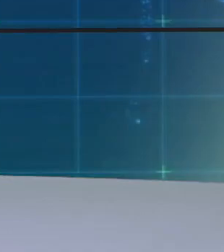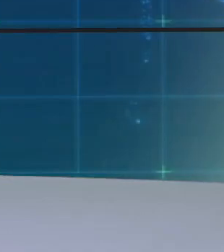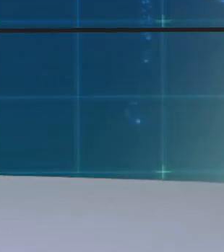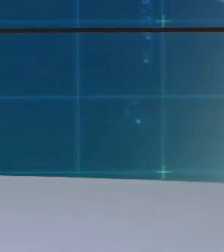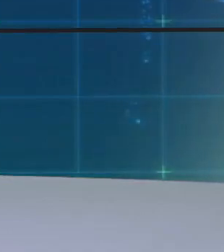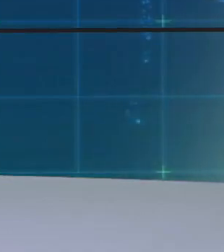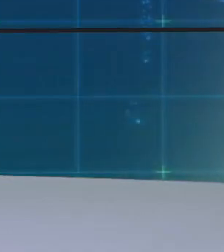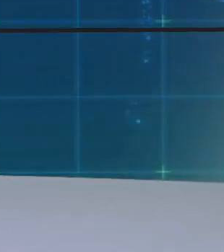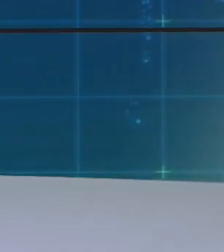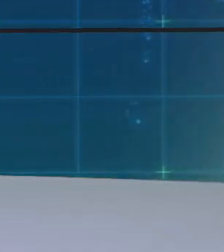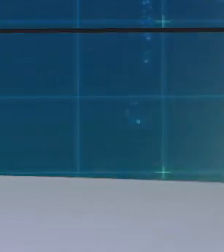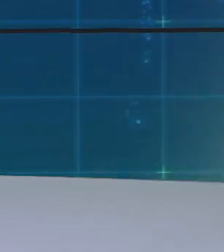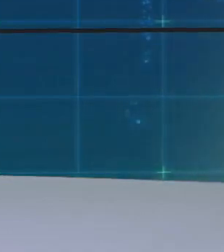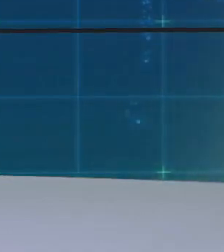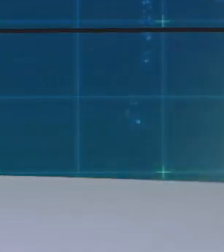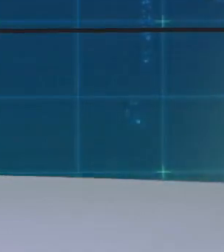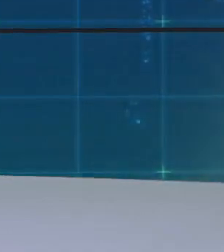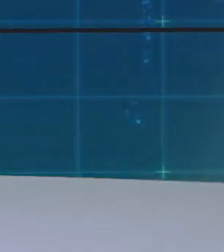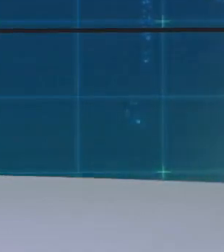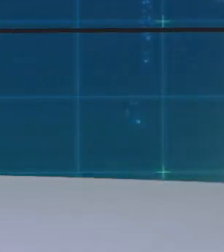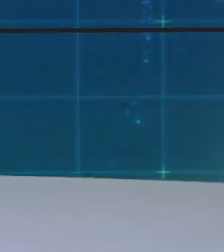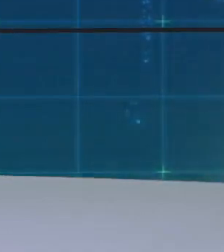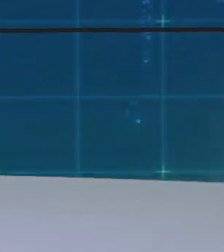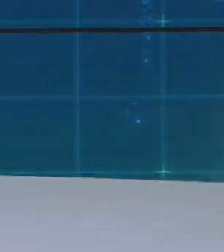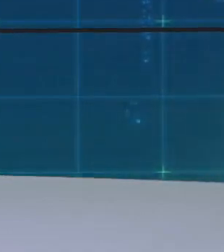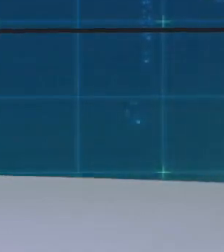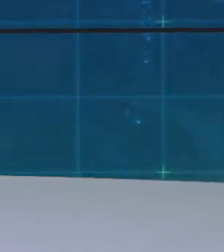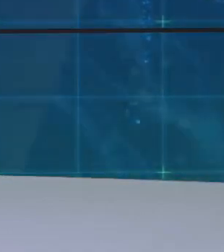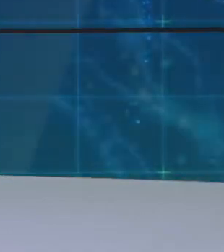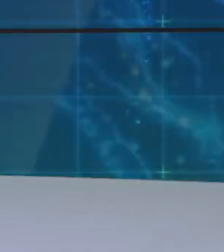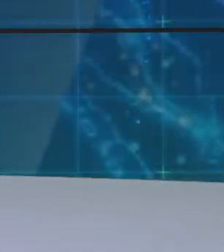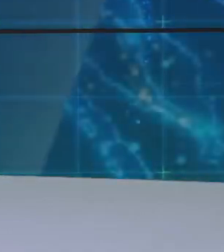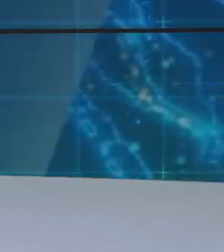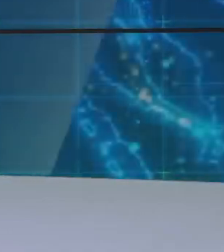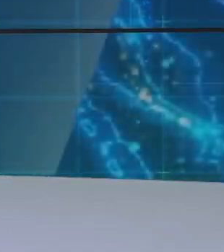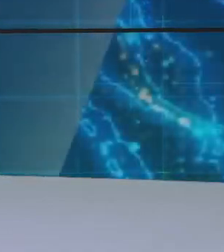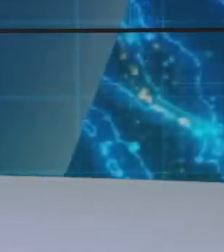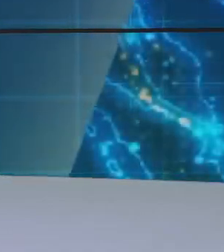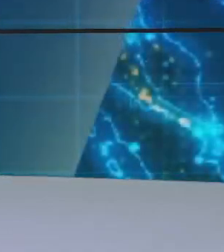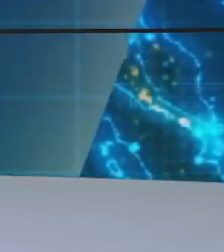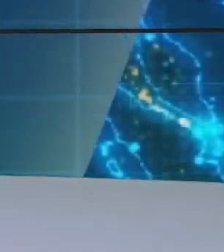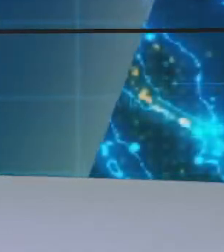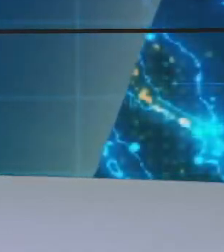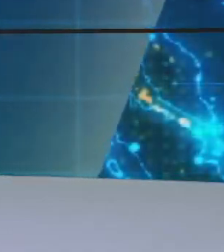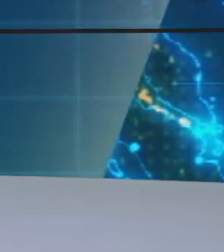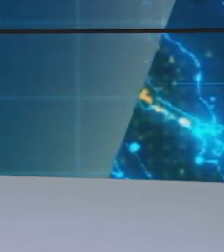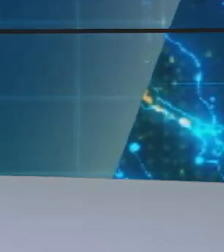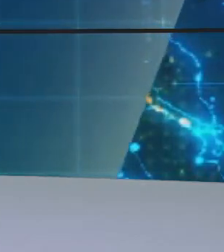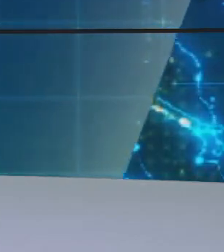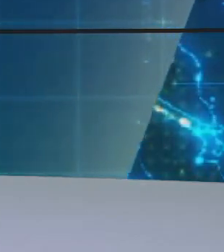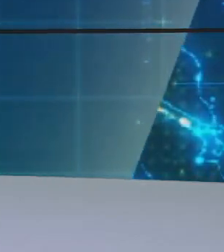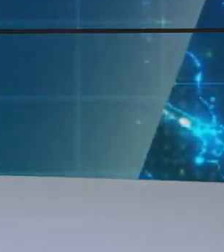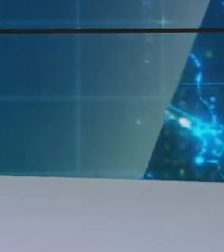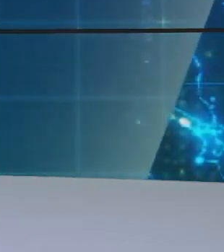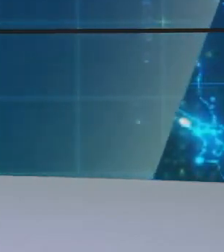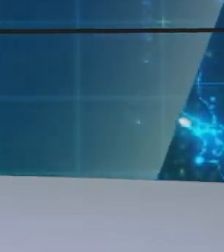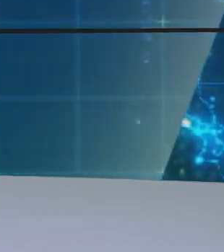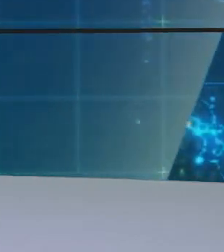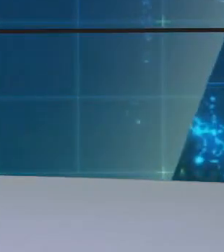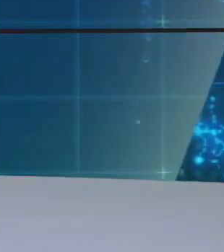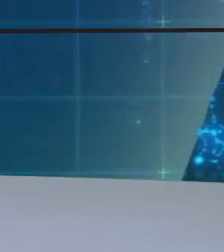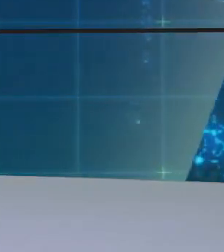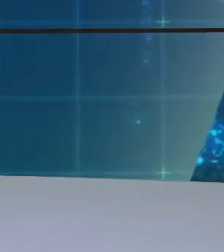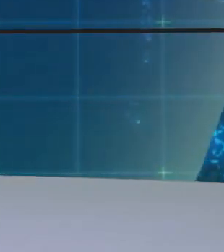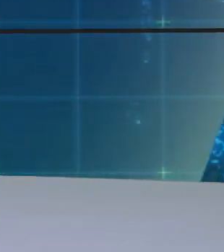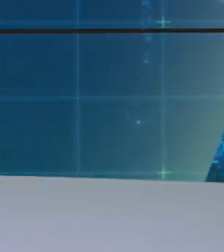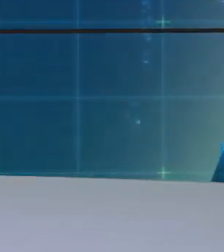kawaselia operasi rumah tumpangan dan rumah pemalaman menteri pelancongan seni dan budaya Datuk Seri Tion King sing berkata isu berkaitan